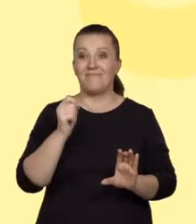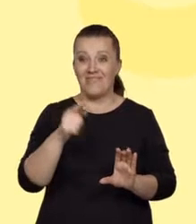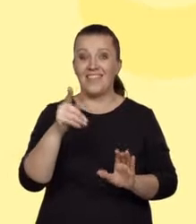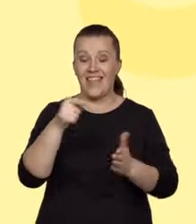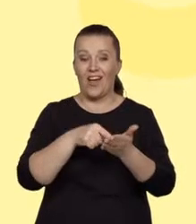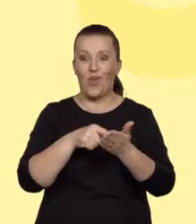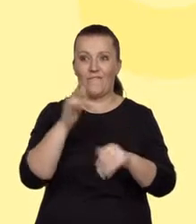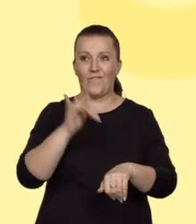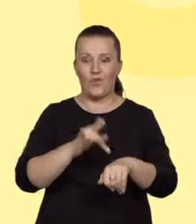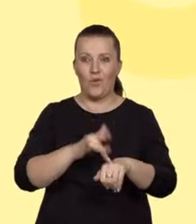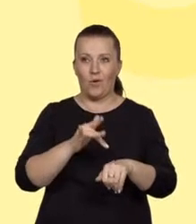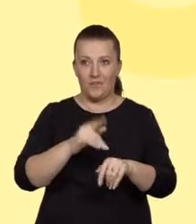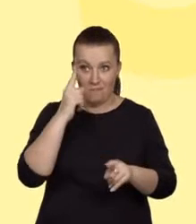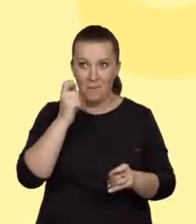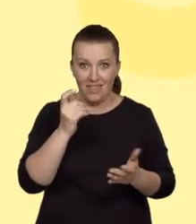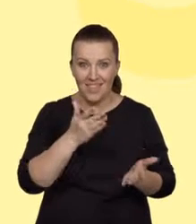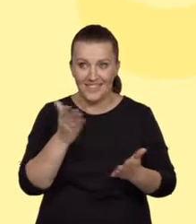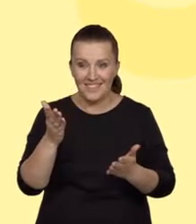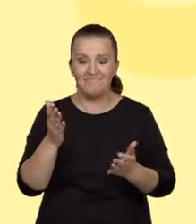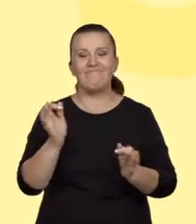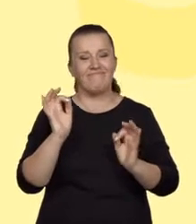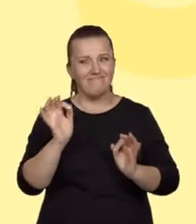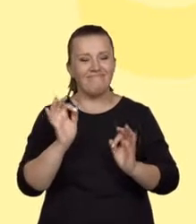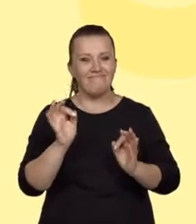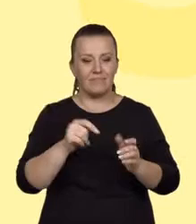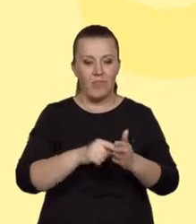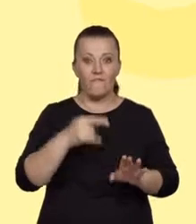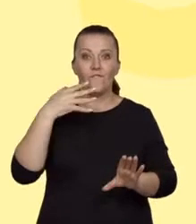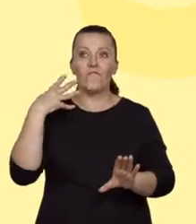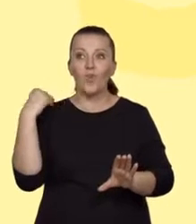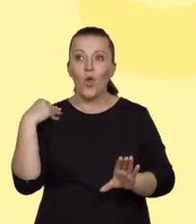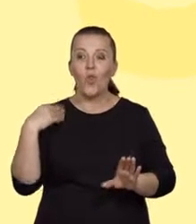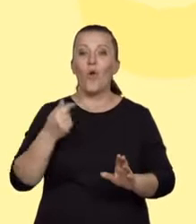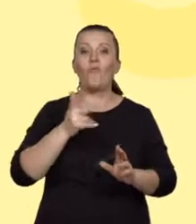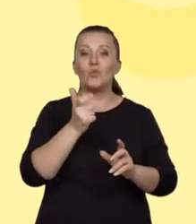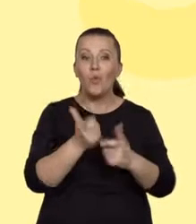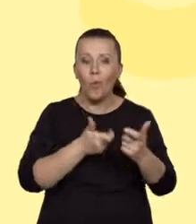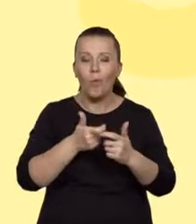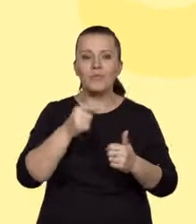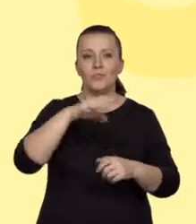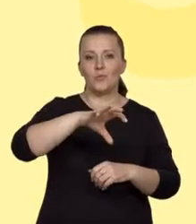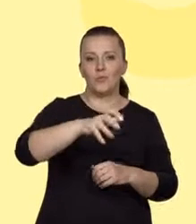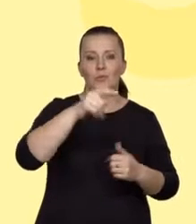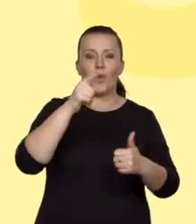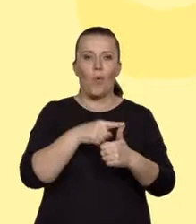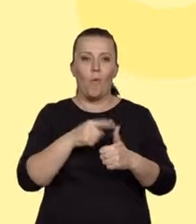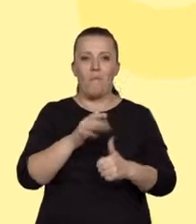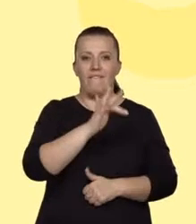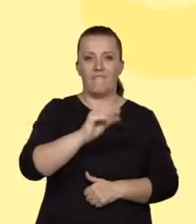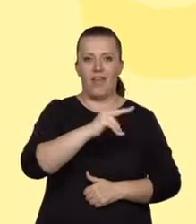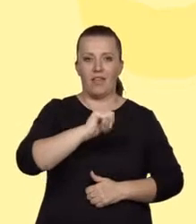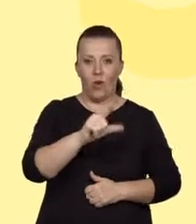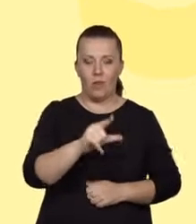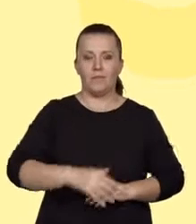będzie wniosek. Pamiętacie? Tak, powstanie fioletowego roztworu to reakcja charakterystyczna pozwalająca wykryć